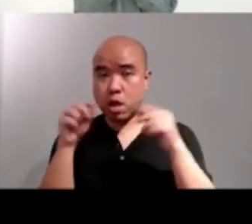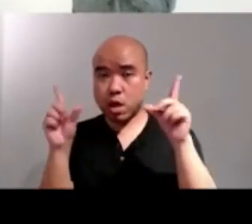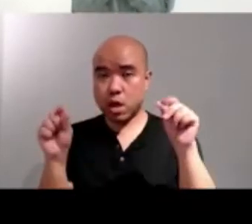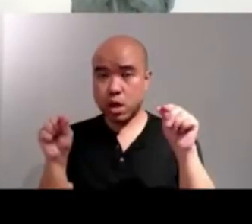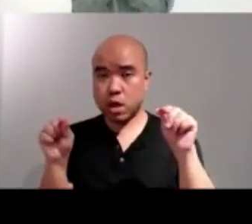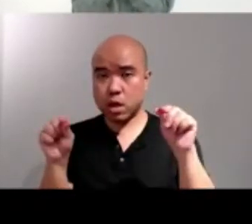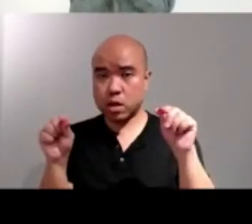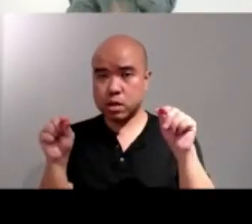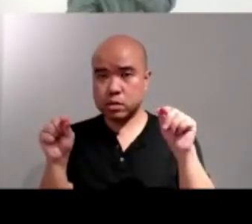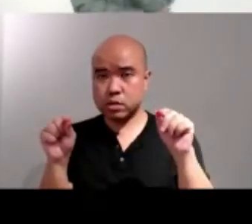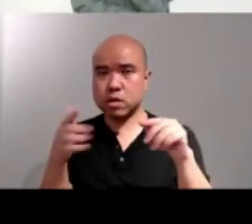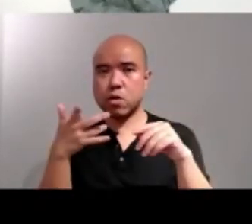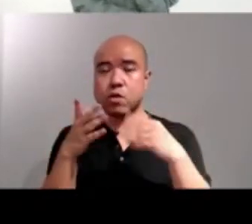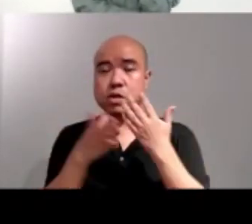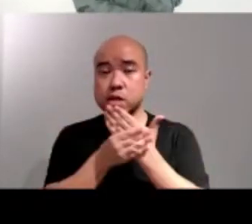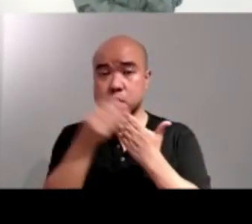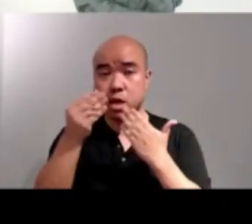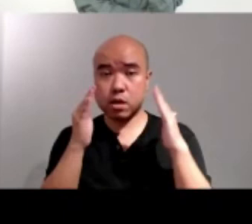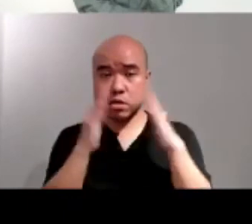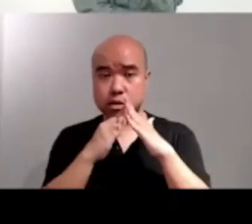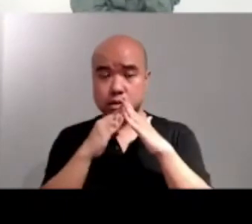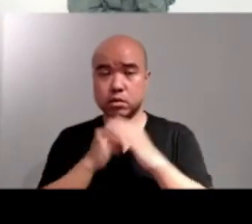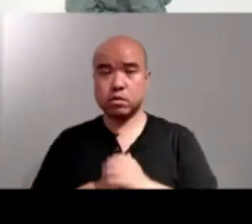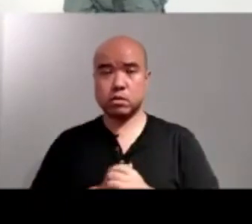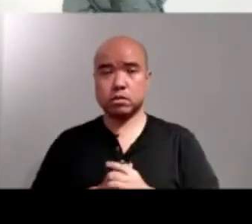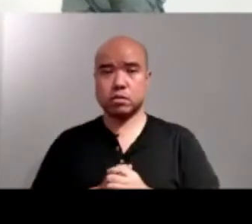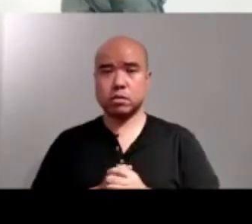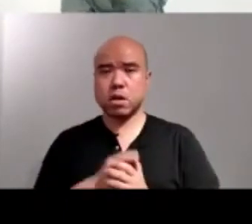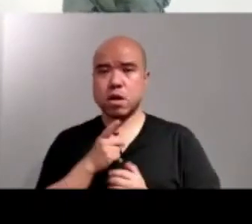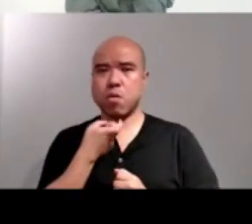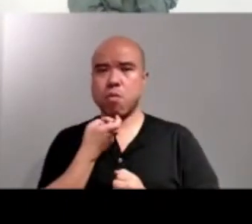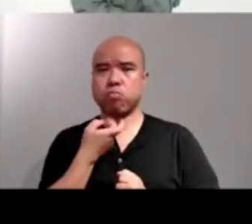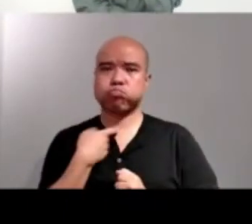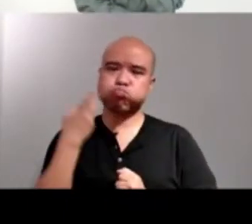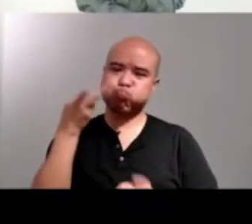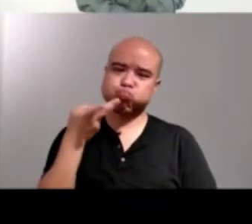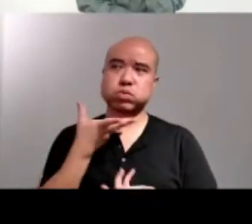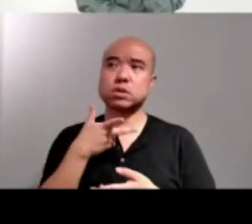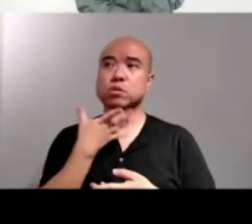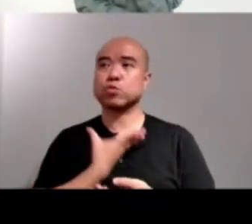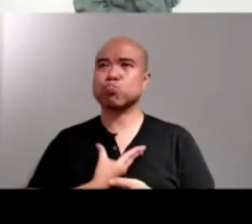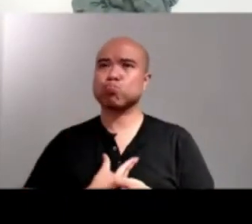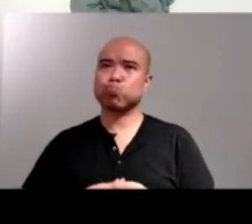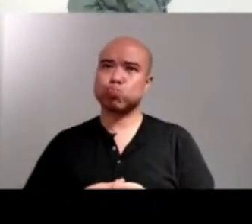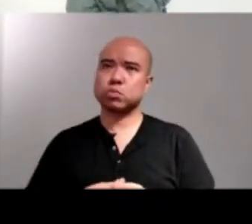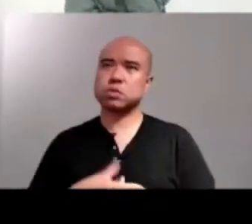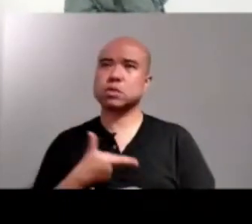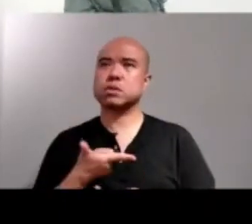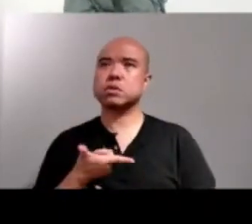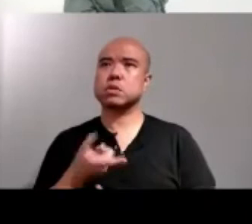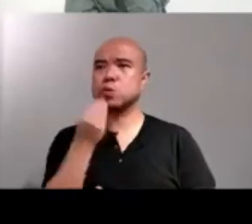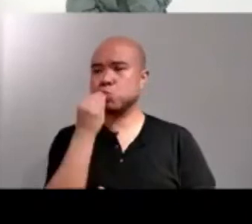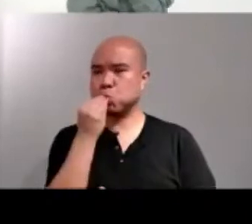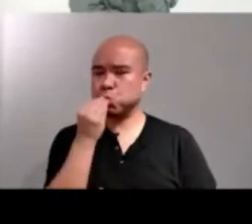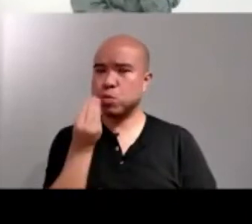點解要開茶店咧？因為大家唔開心嘅時候最多會做啲咩啊？咁又梗係買啲嘢食，買啲嘢飲去氹自己